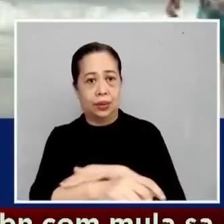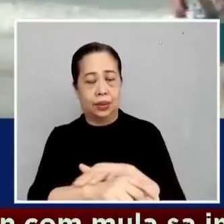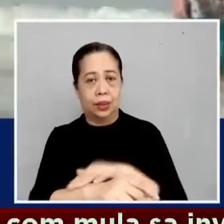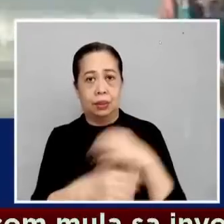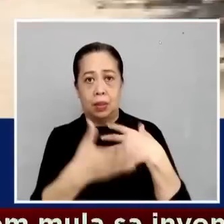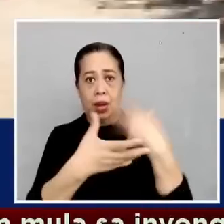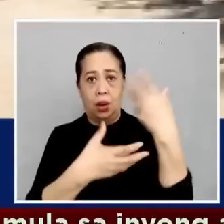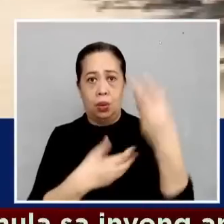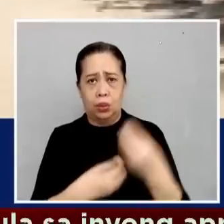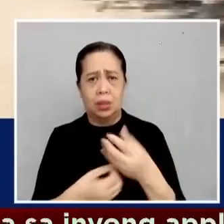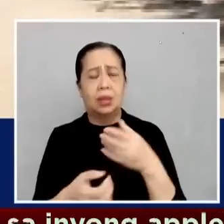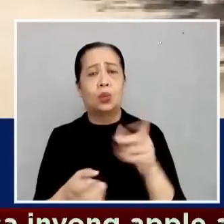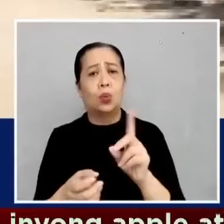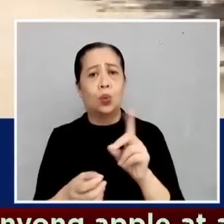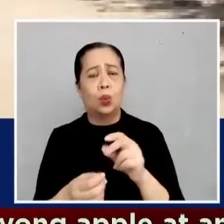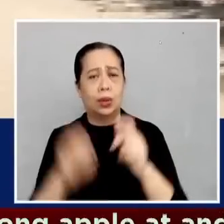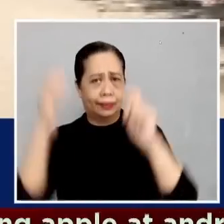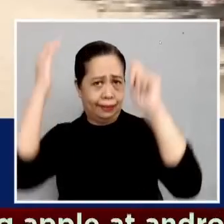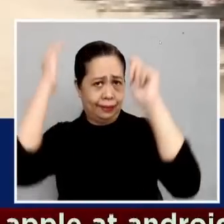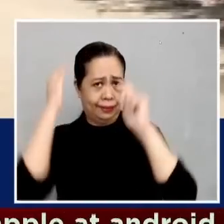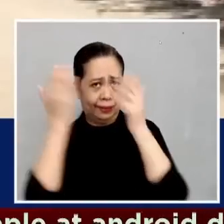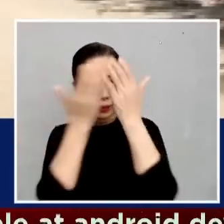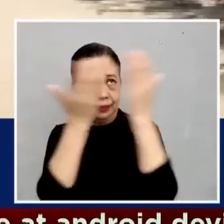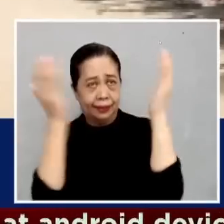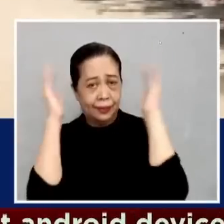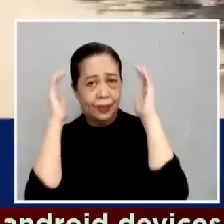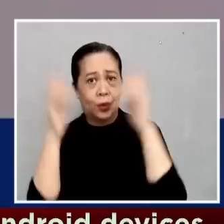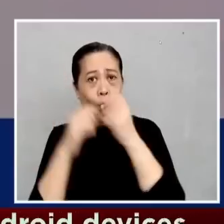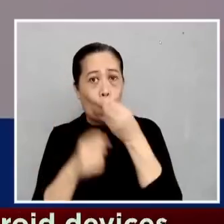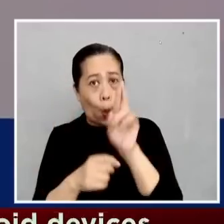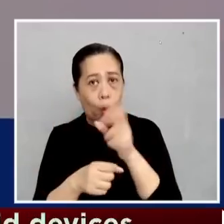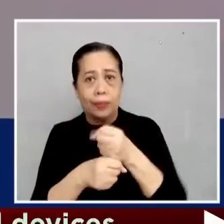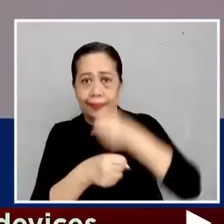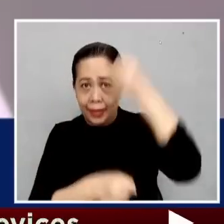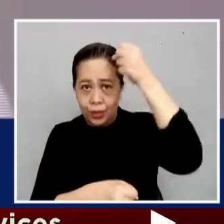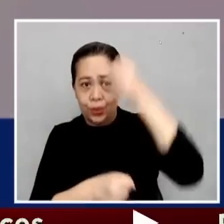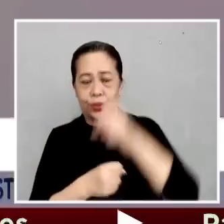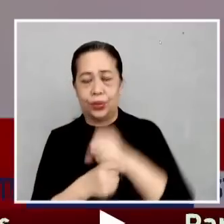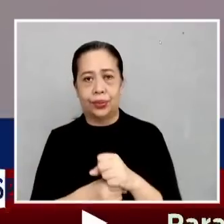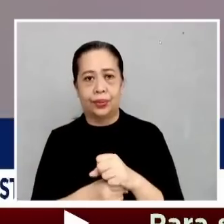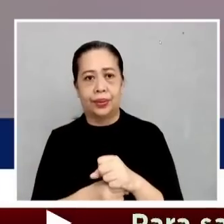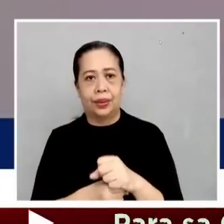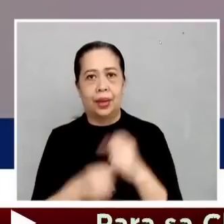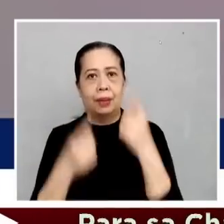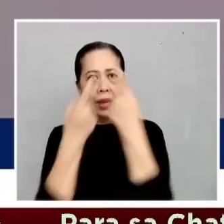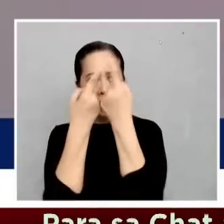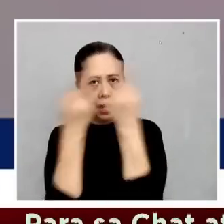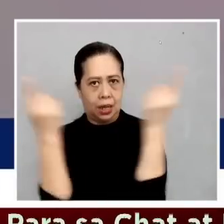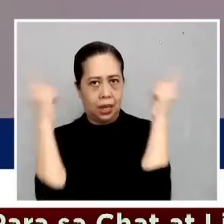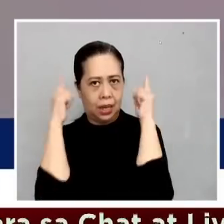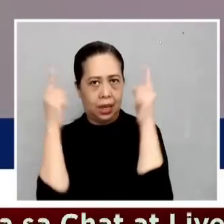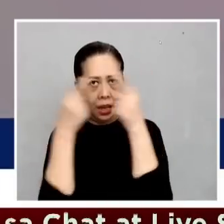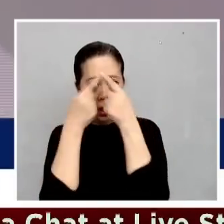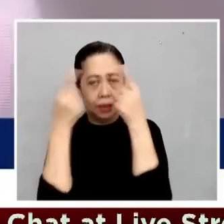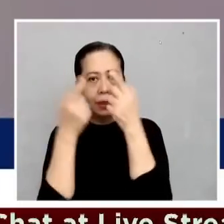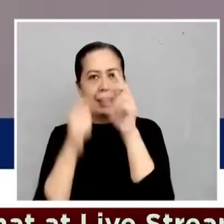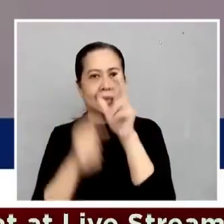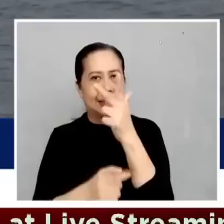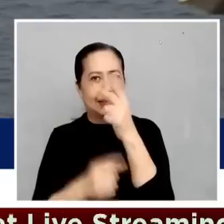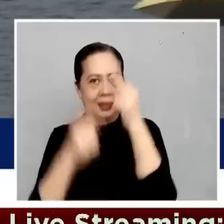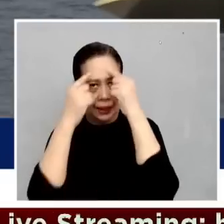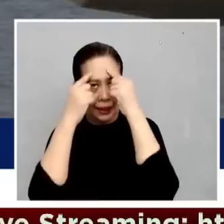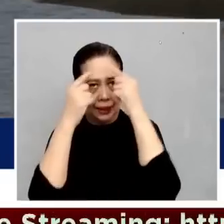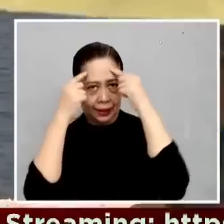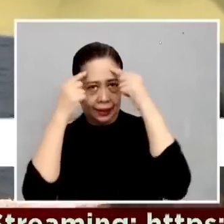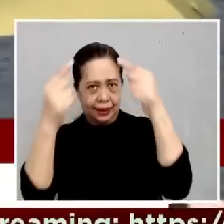labas, magsuot ng sombrero at gumamit ng payong. Maganda po yung wide brimmed. Usually po at least 3 inches po